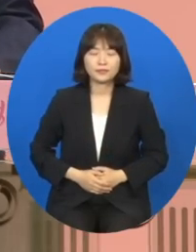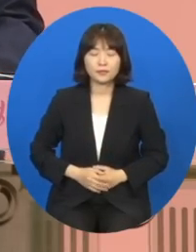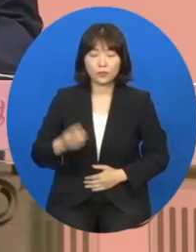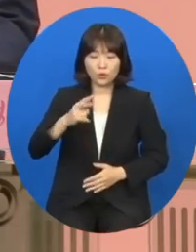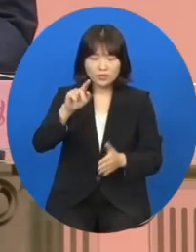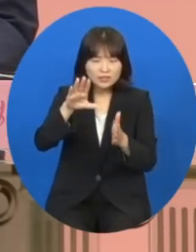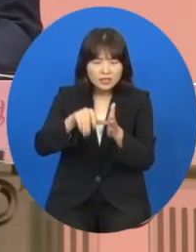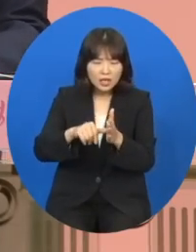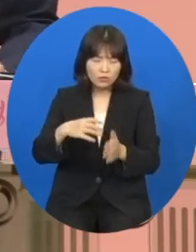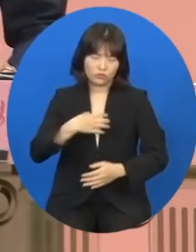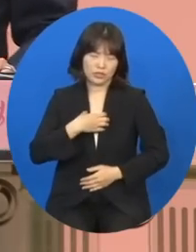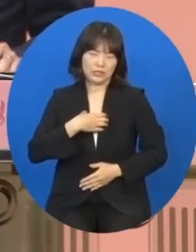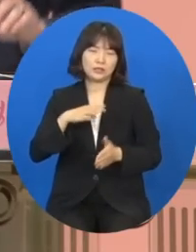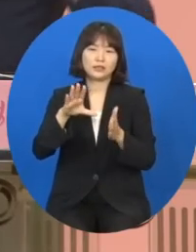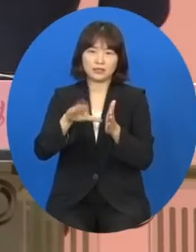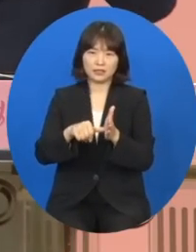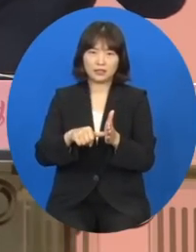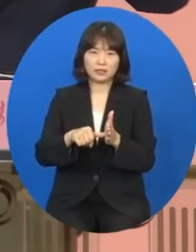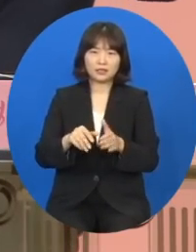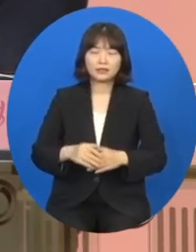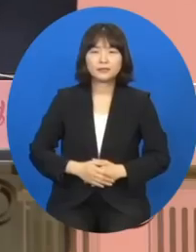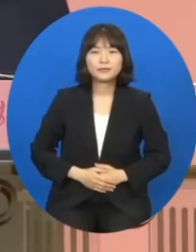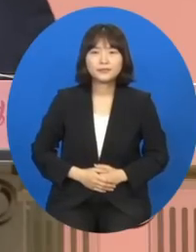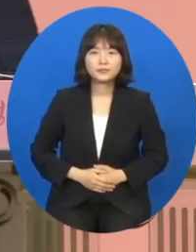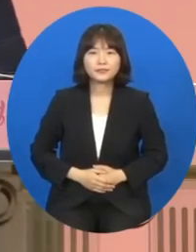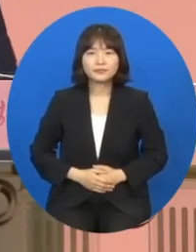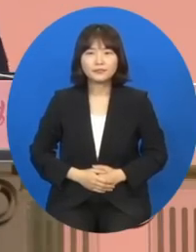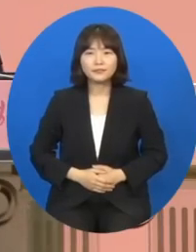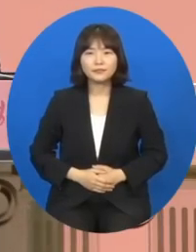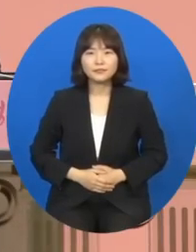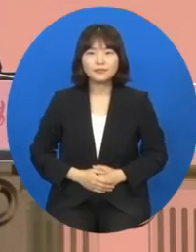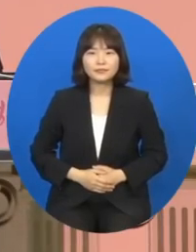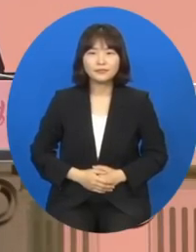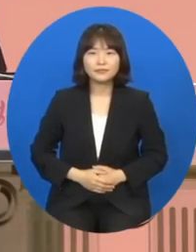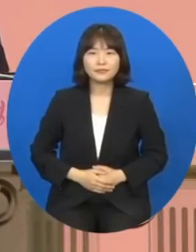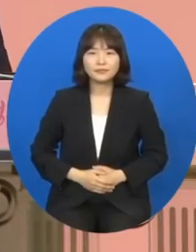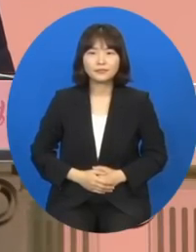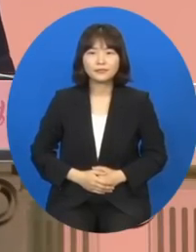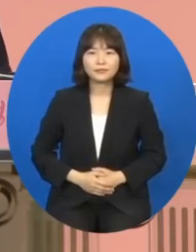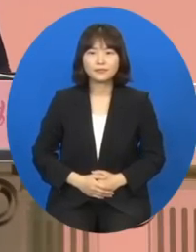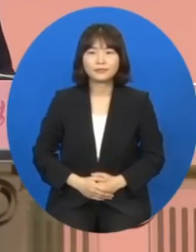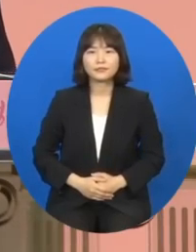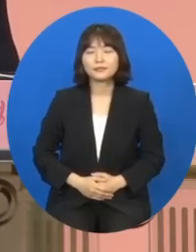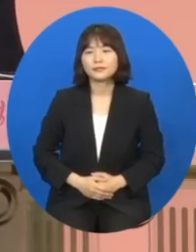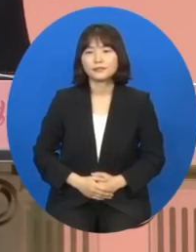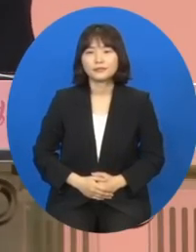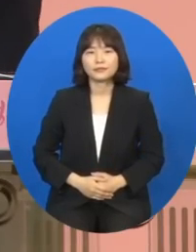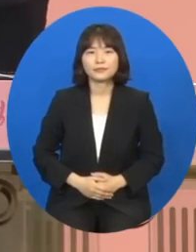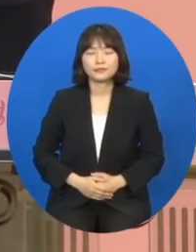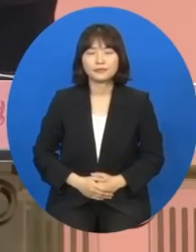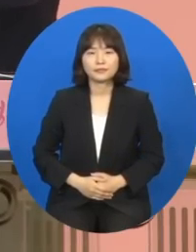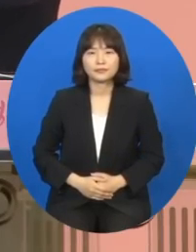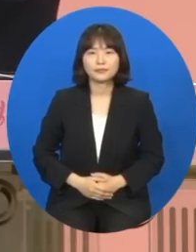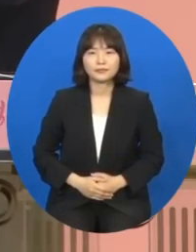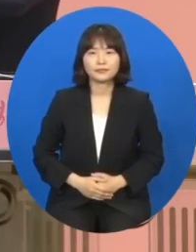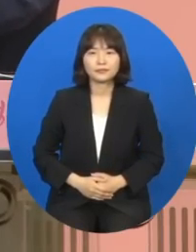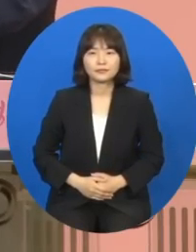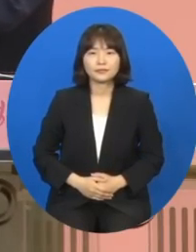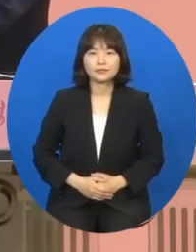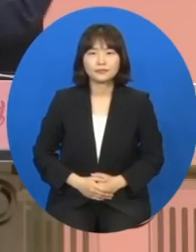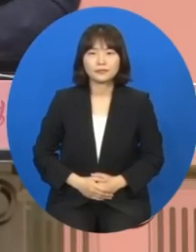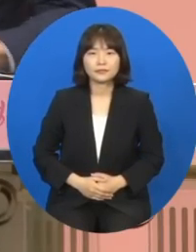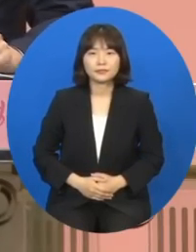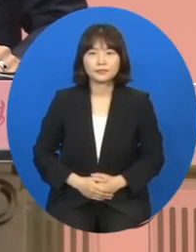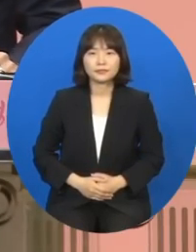그때는 위기의 시대였습니다 fisch 컷으로 학생도 모를 까지 so i so vain